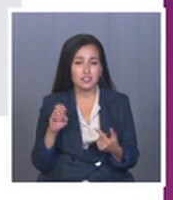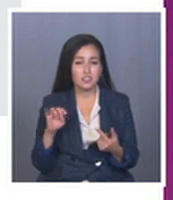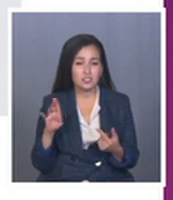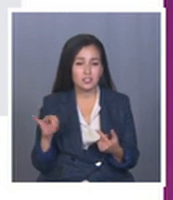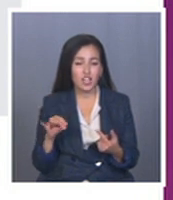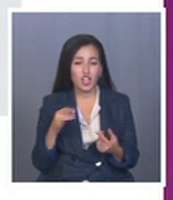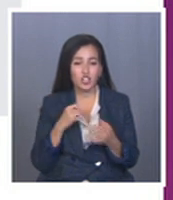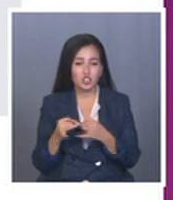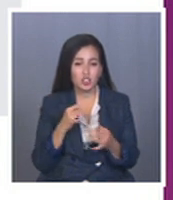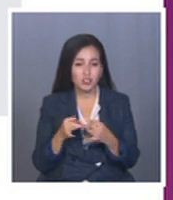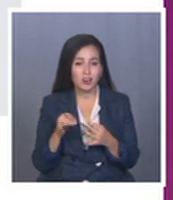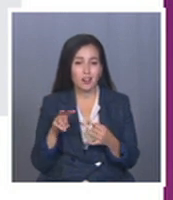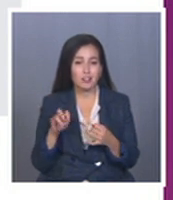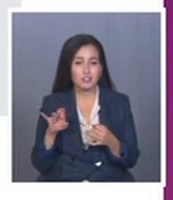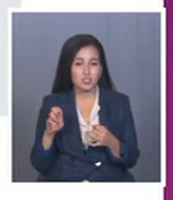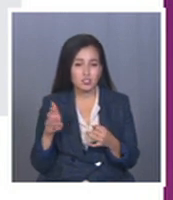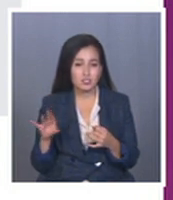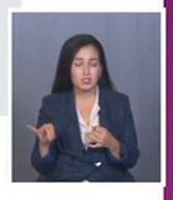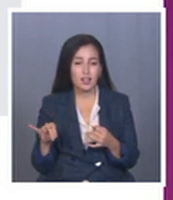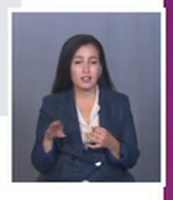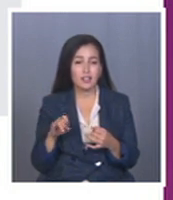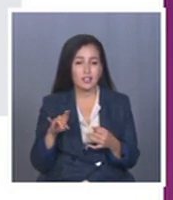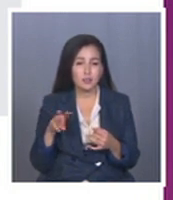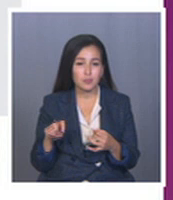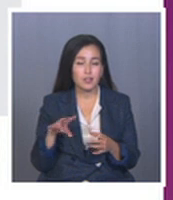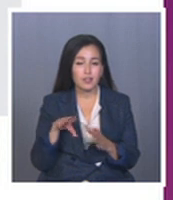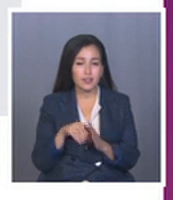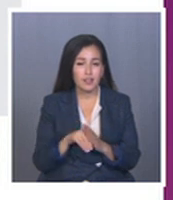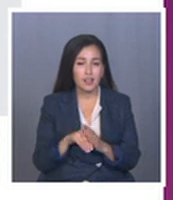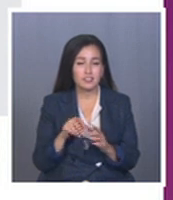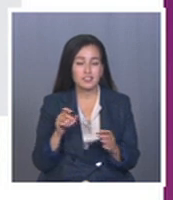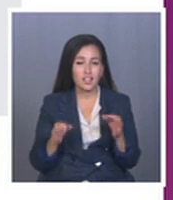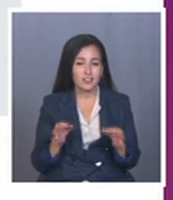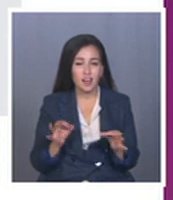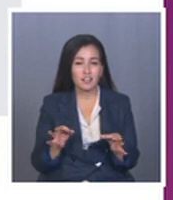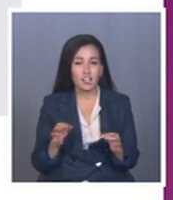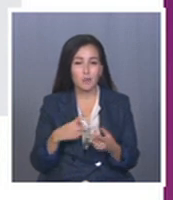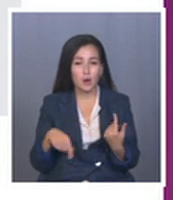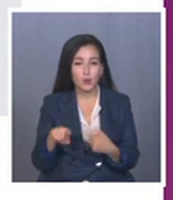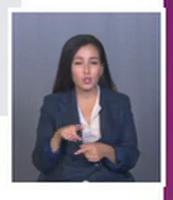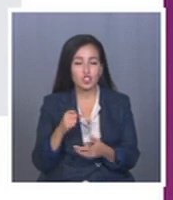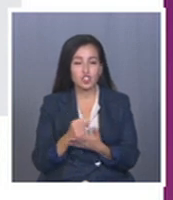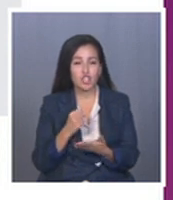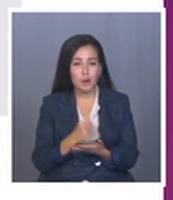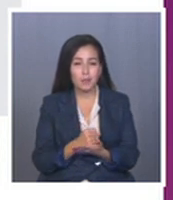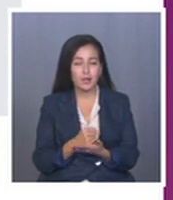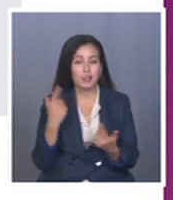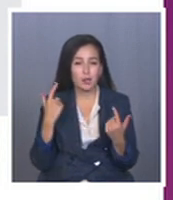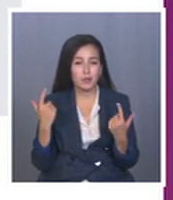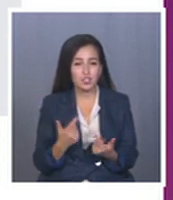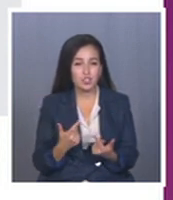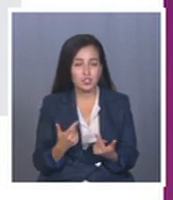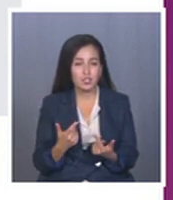речевые. Лексические – термины, стандартные обороты речи, штампы. Грамматические